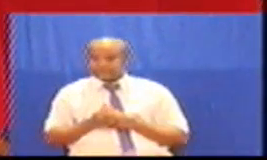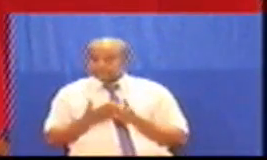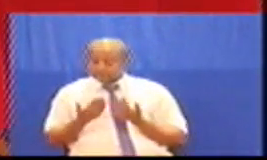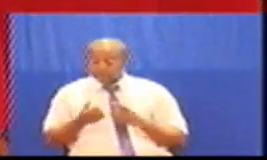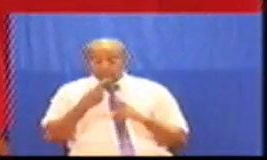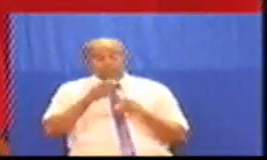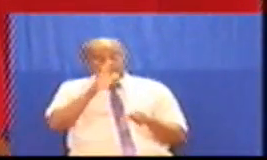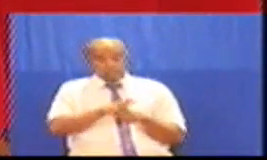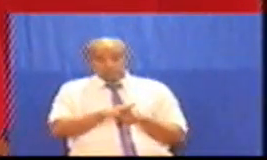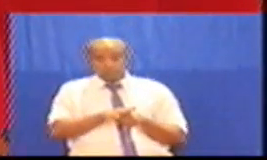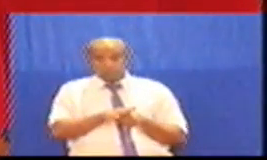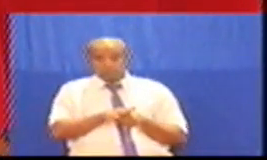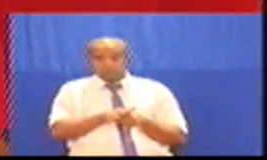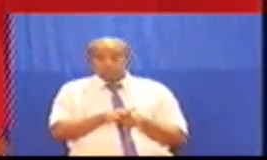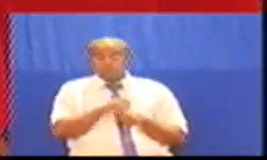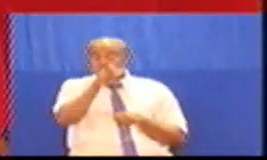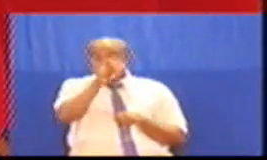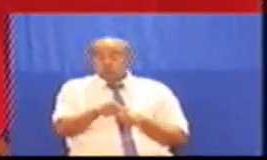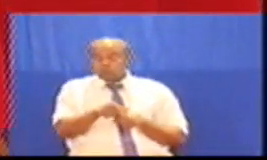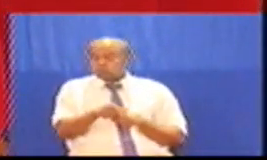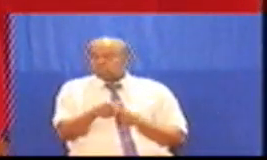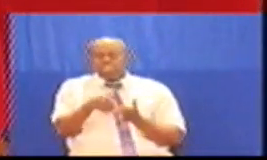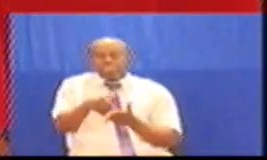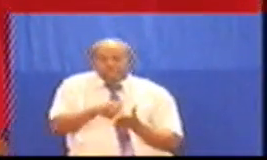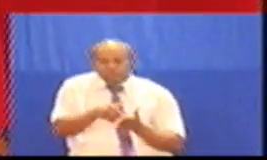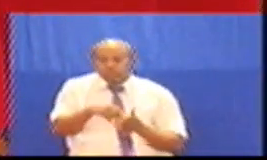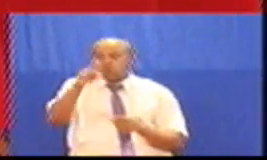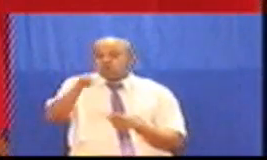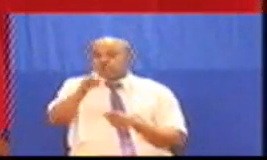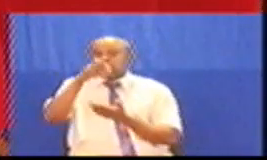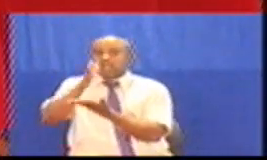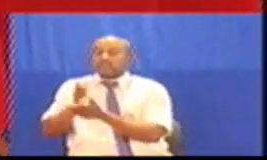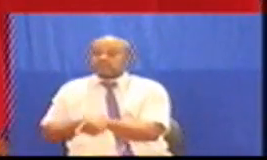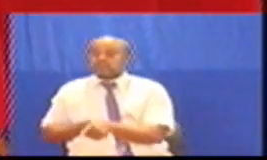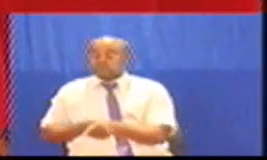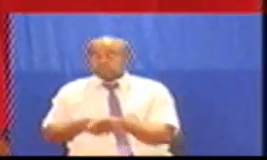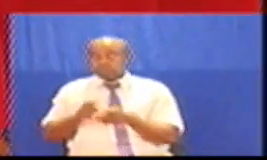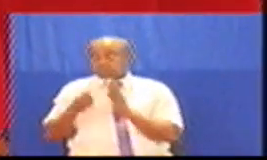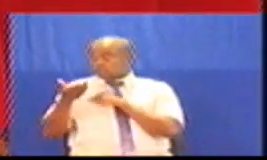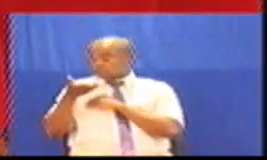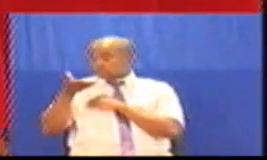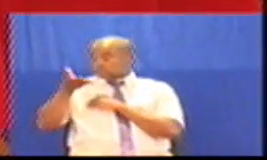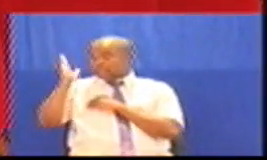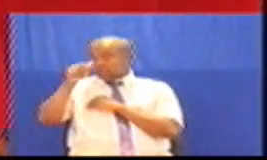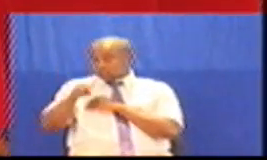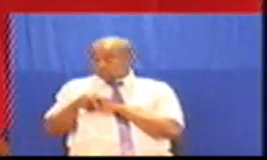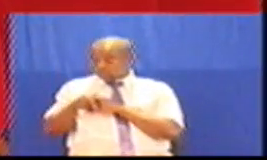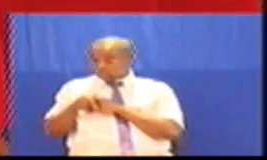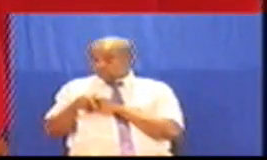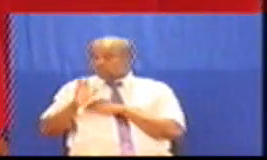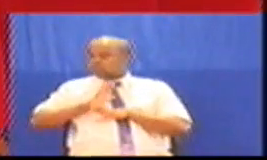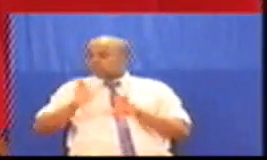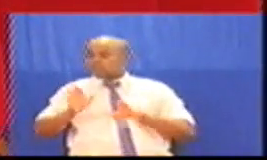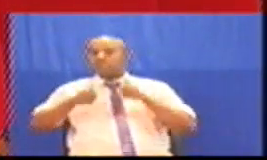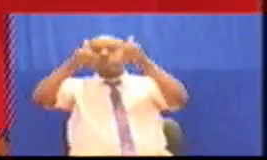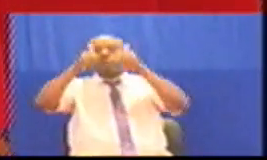haki inakosekana kwa watu wanyonge. Na kama serikali hii imejipambanua kwamba ni serikali ya kutetea watu